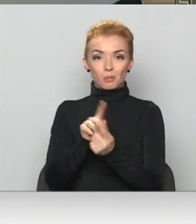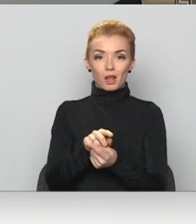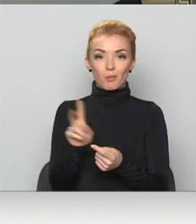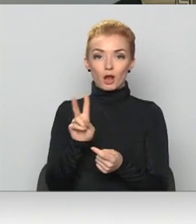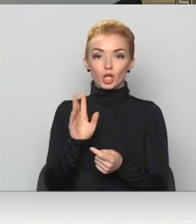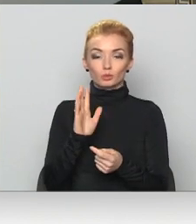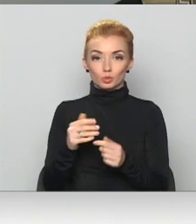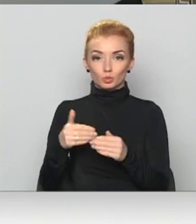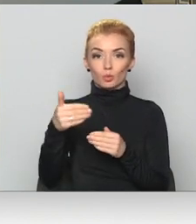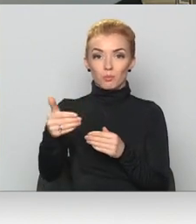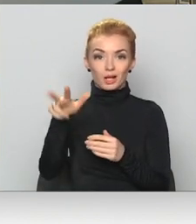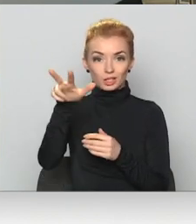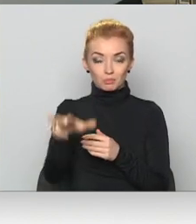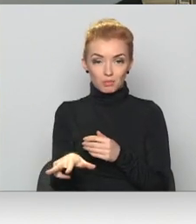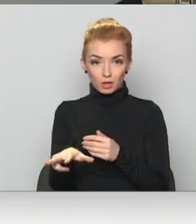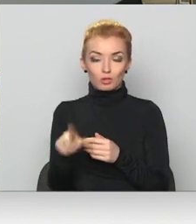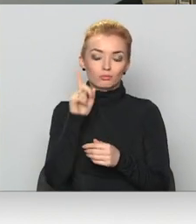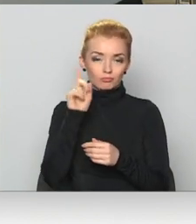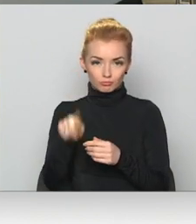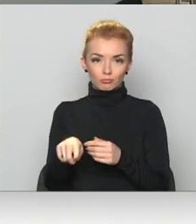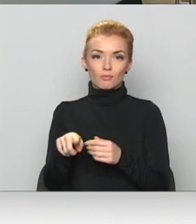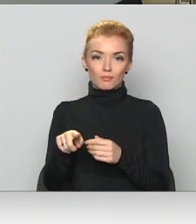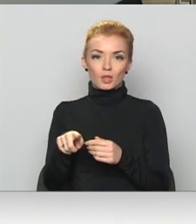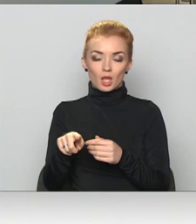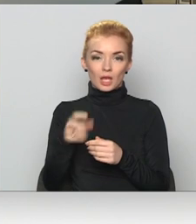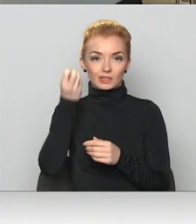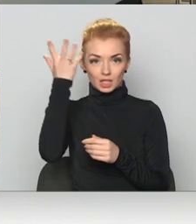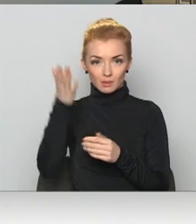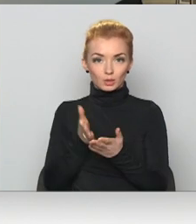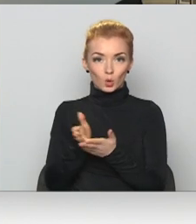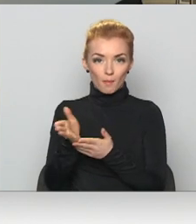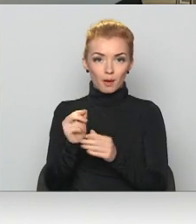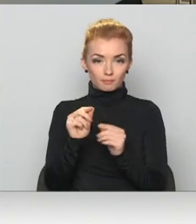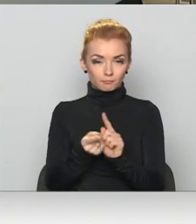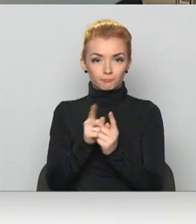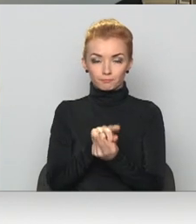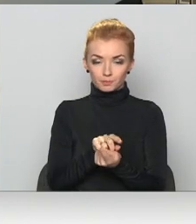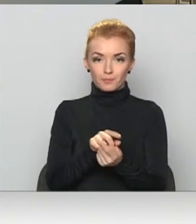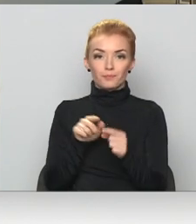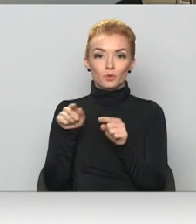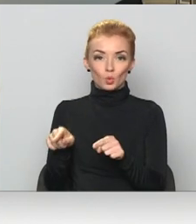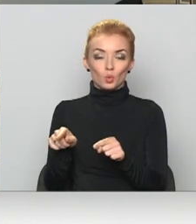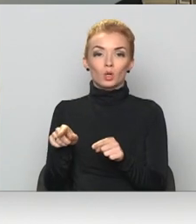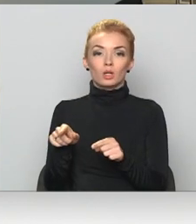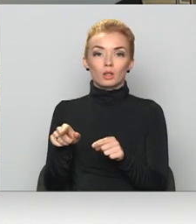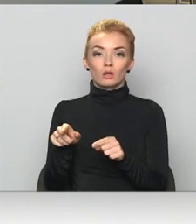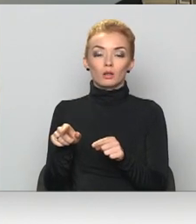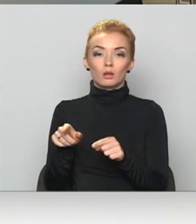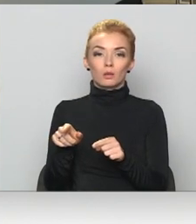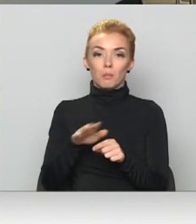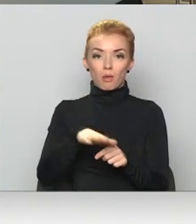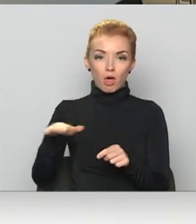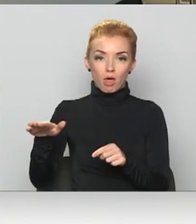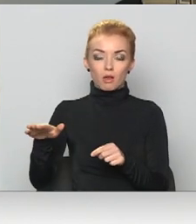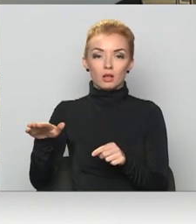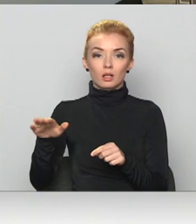sagaida šajos 3 mēnešos, tad, protams, ir jāizceļ izglītības joma. Tā ir tā joma, kur tātad bērni